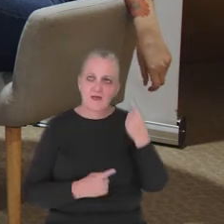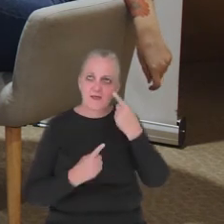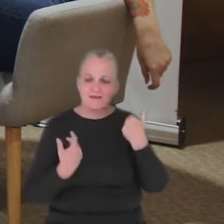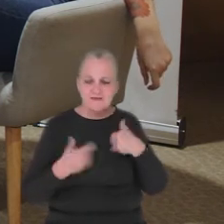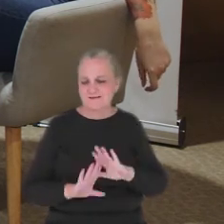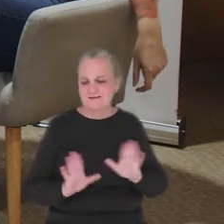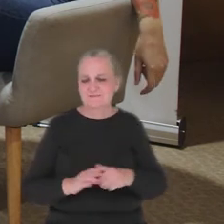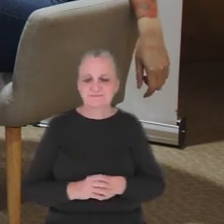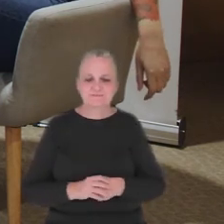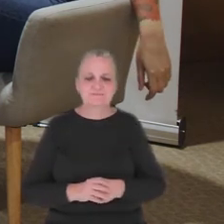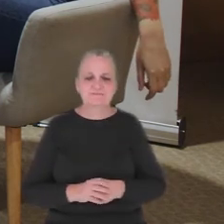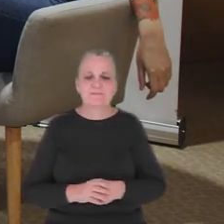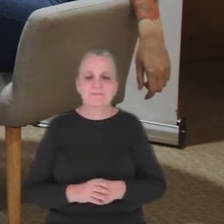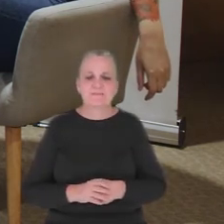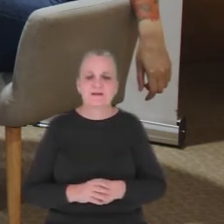niedaleko z siebie.